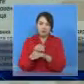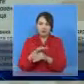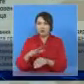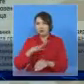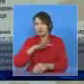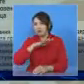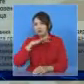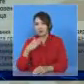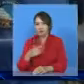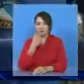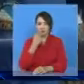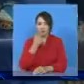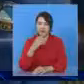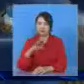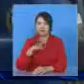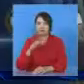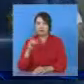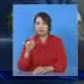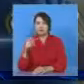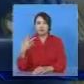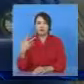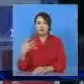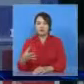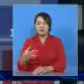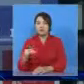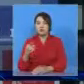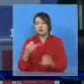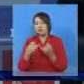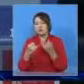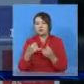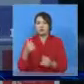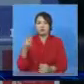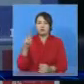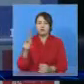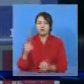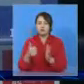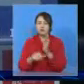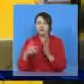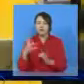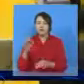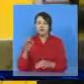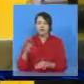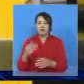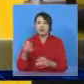қалатындар да көп. Қызыл мәртебесі бар 104, сарыдағы 162 адам анықталып, 13 адамға